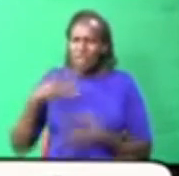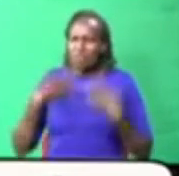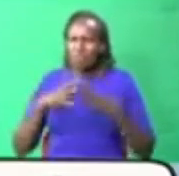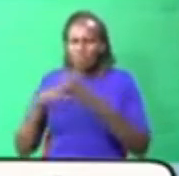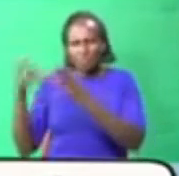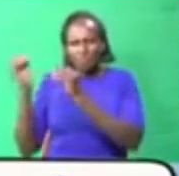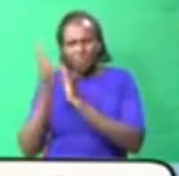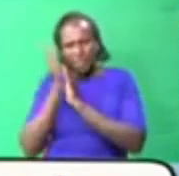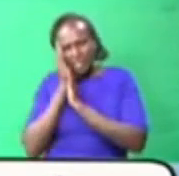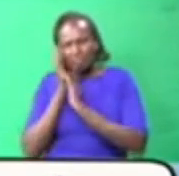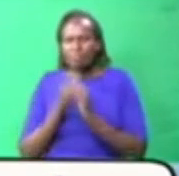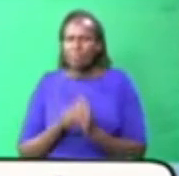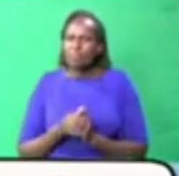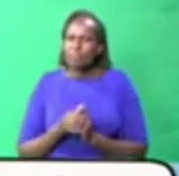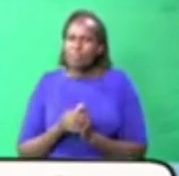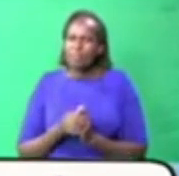kulala.